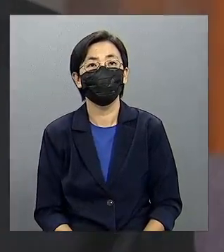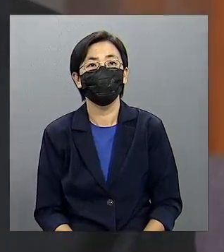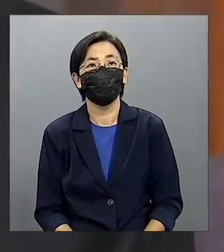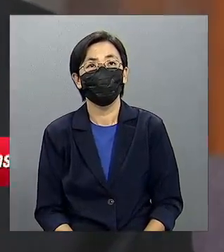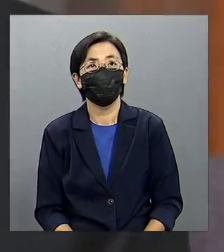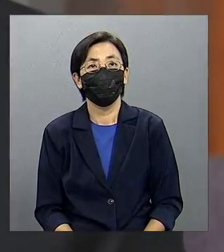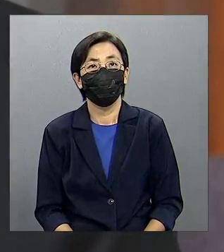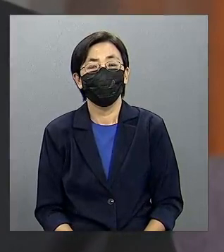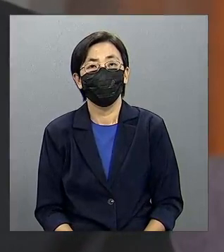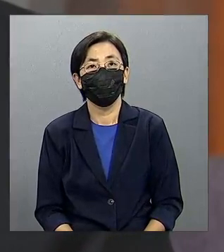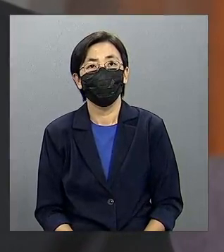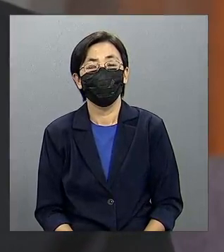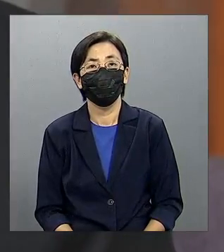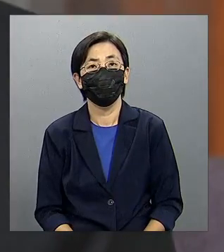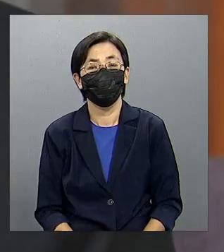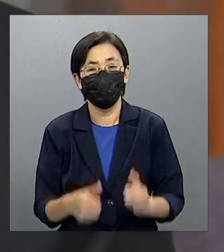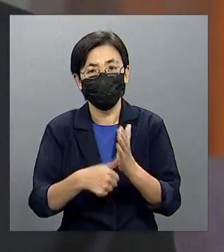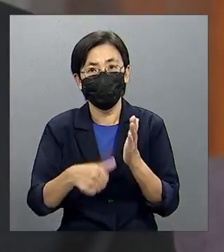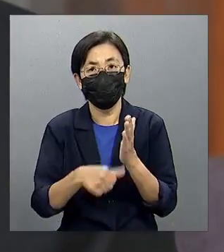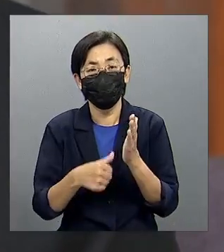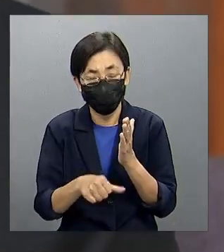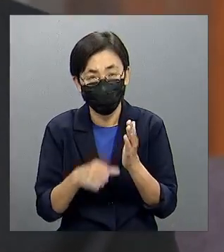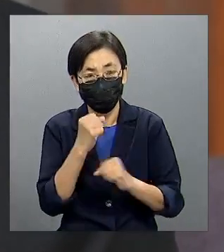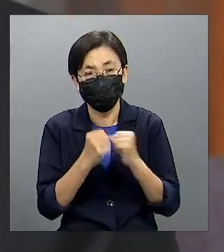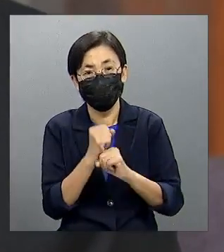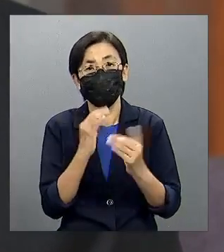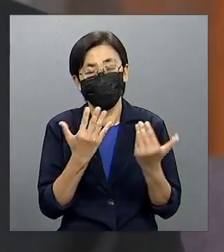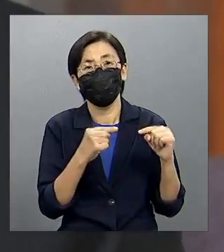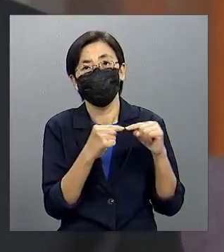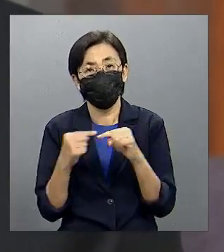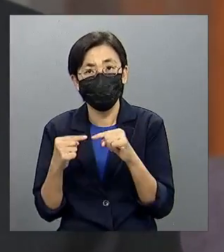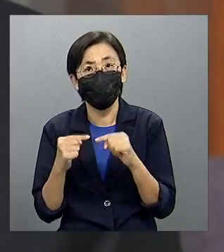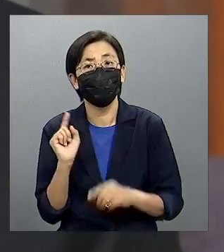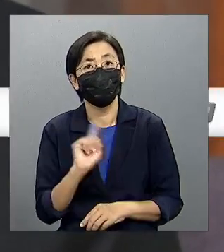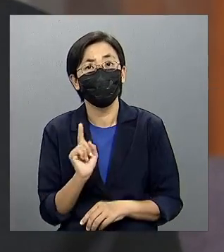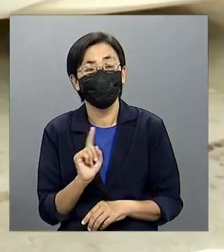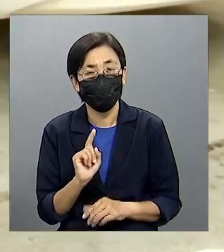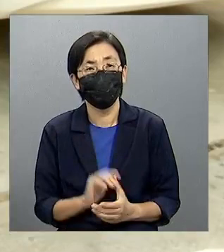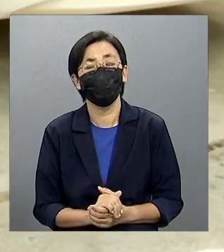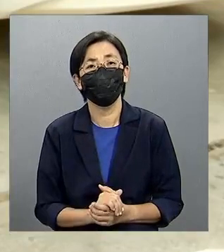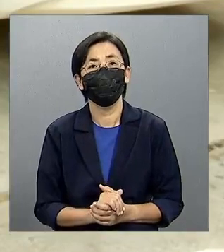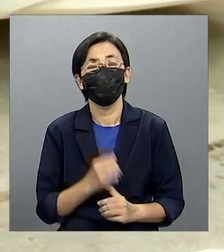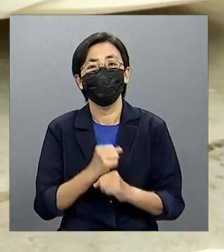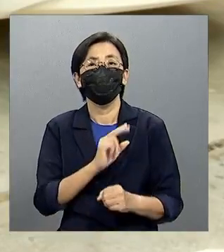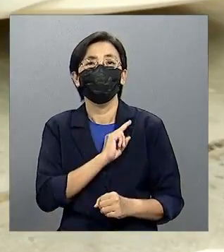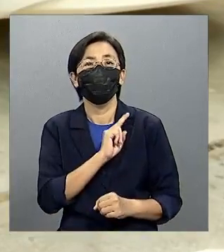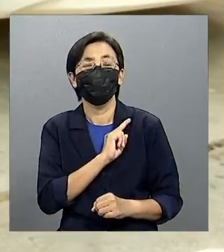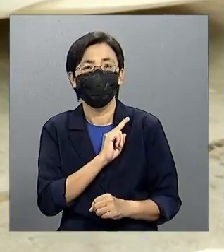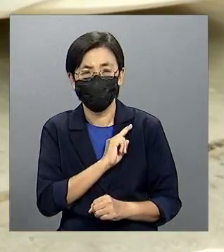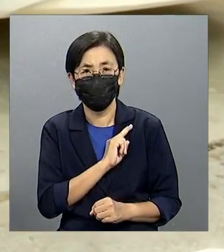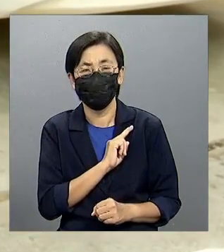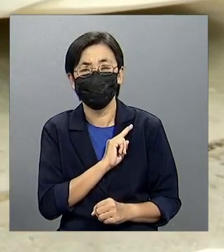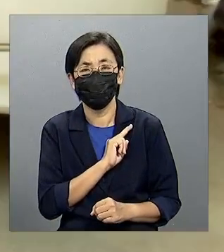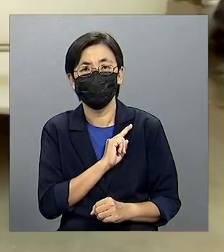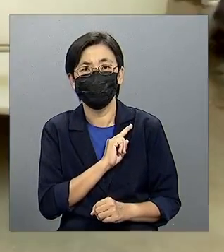ในการยื่นต่อภาษีเองเนี่ยก็ข้อควรระวังก็คือถ้าเราดำเนินการเองเนี่ยนะครับก็เราจะต้องเลือกร